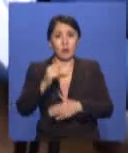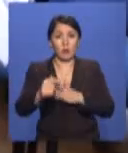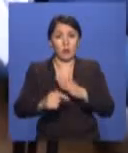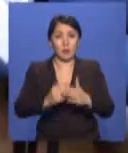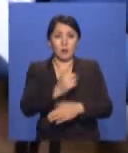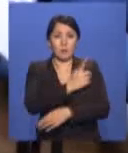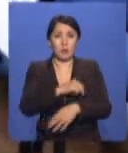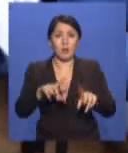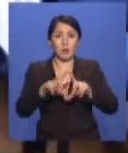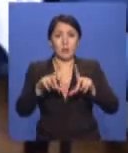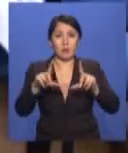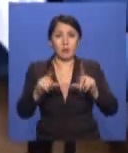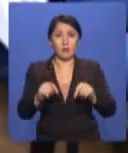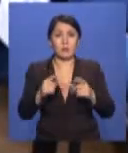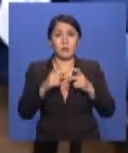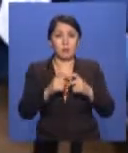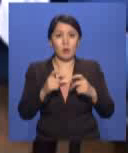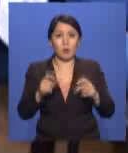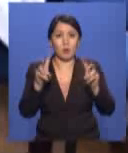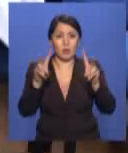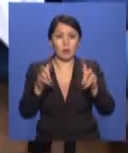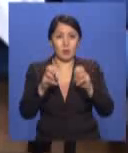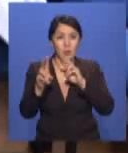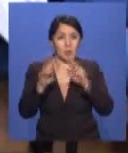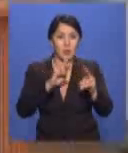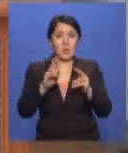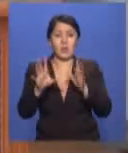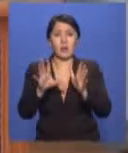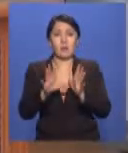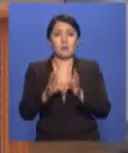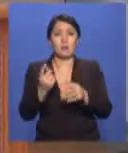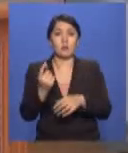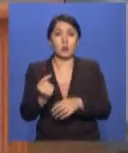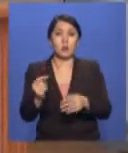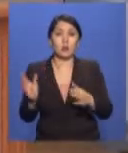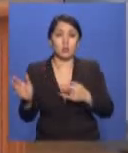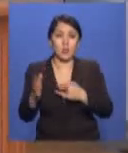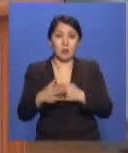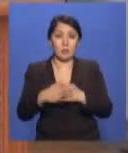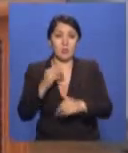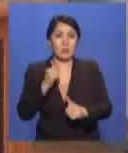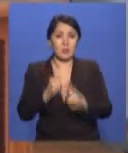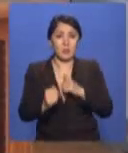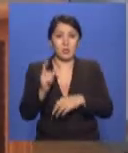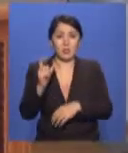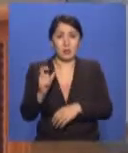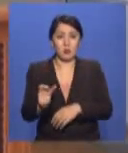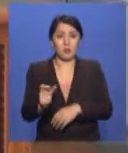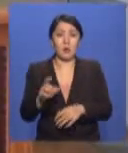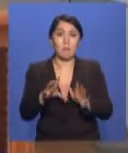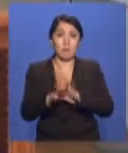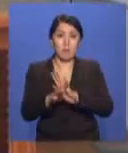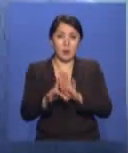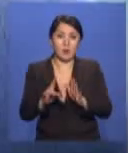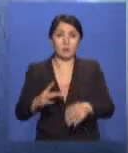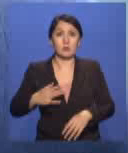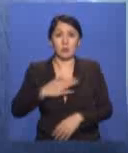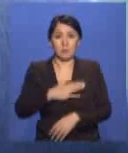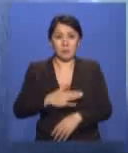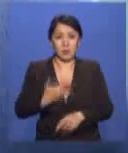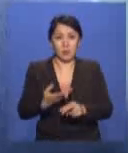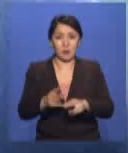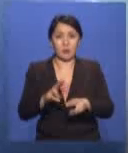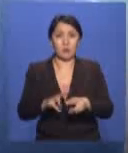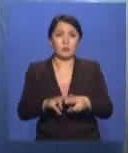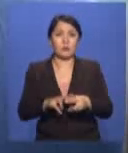қалалық аурухананың қызметкерлерімен осы тақырыпта жиын өтті. Энергия тапшылығын жою үшін әрбір қазақстандықтың дауысы маңызды. Сондықтан